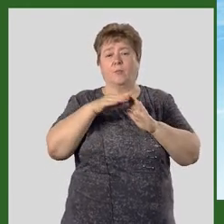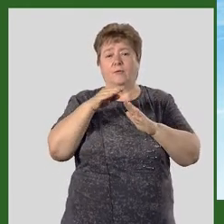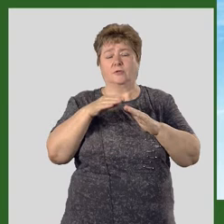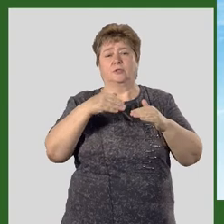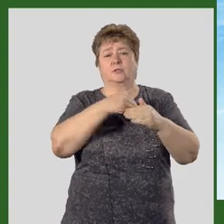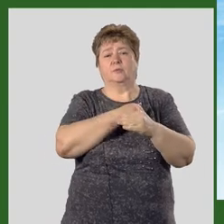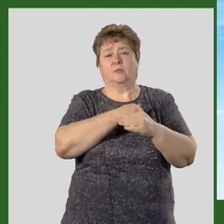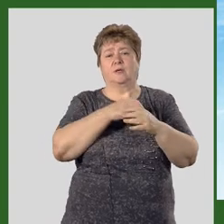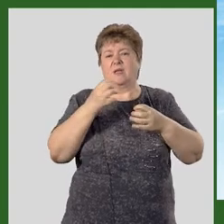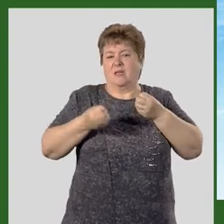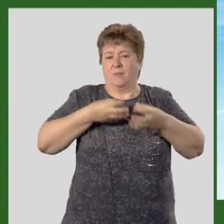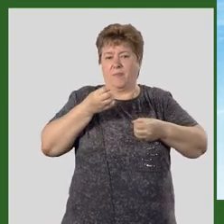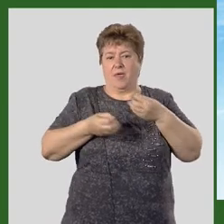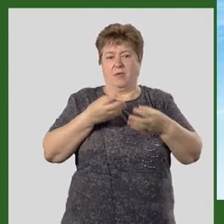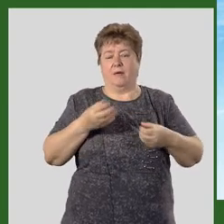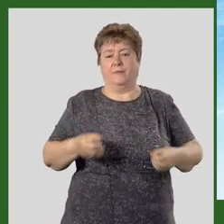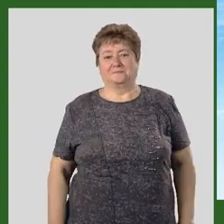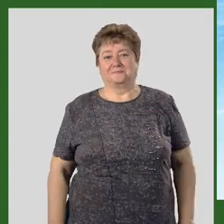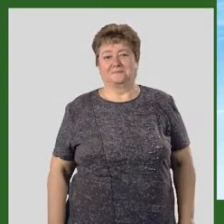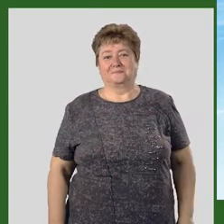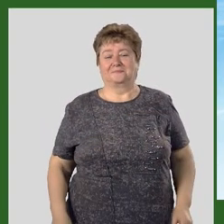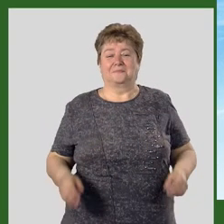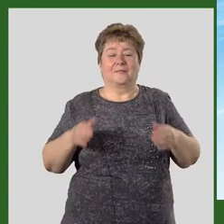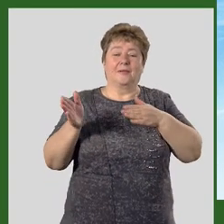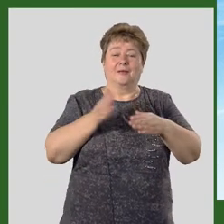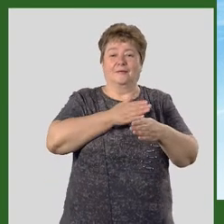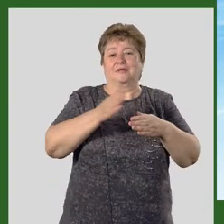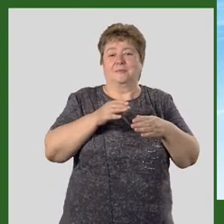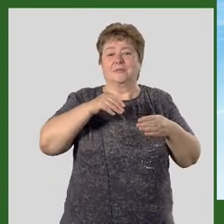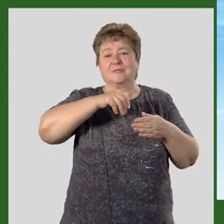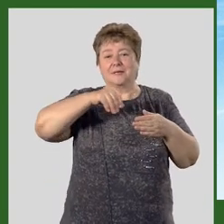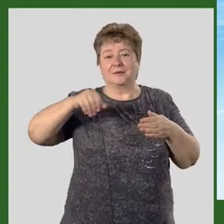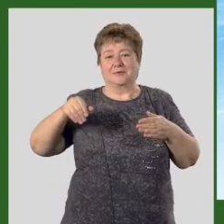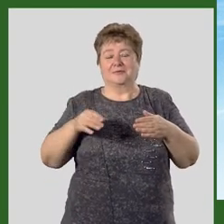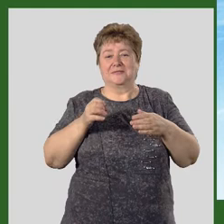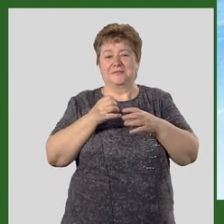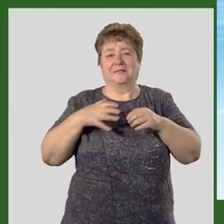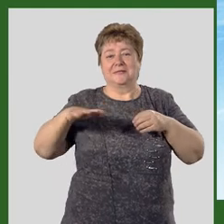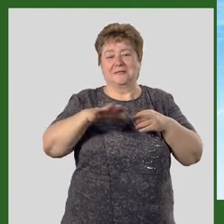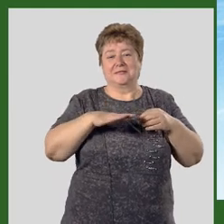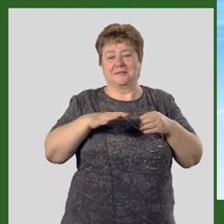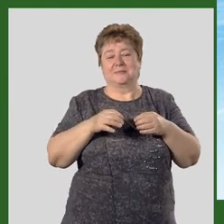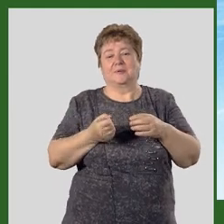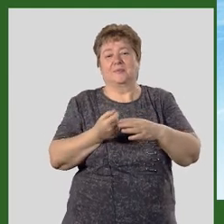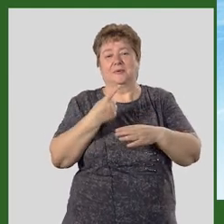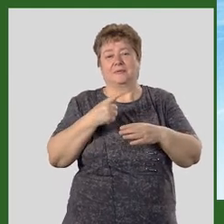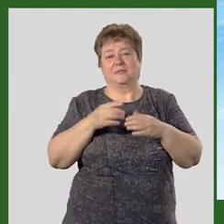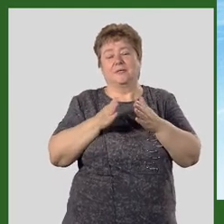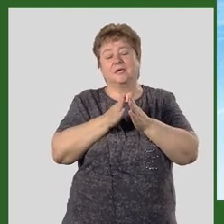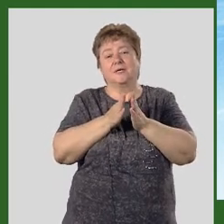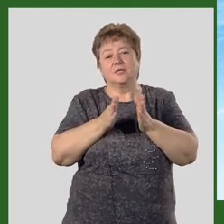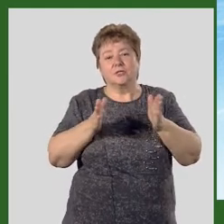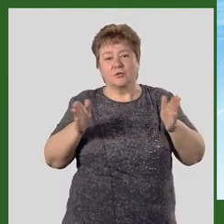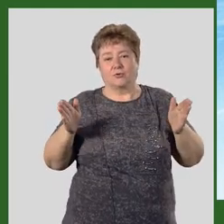повышенной температурой кипения. В распределении солености на Земле проявляется